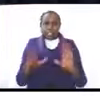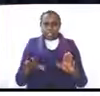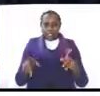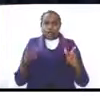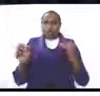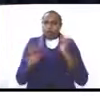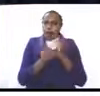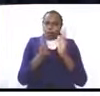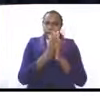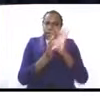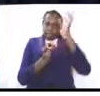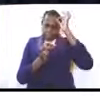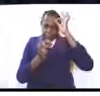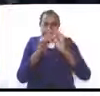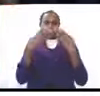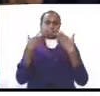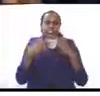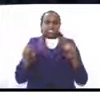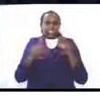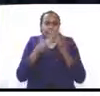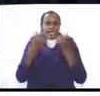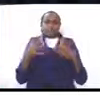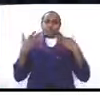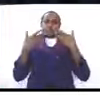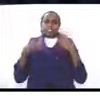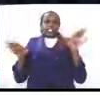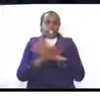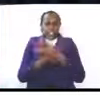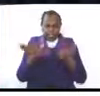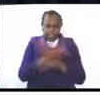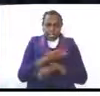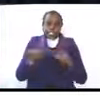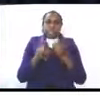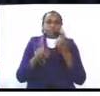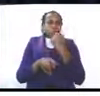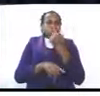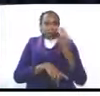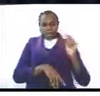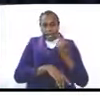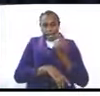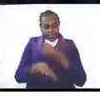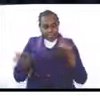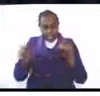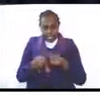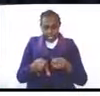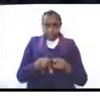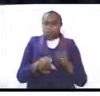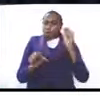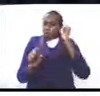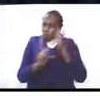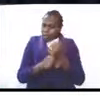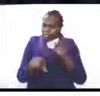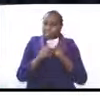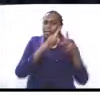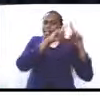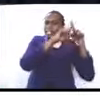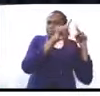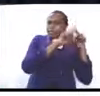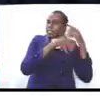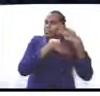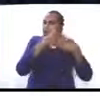imani nimefanya, na kumaliza nimemaliza. Na ndio tunahimizwa hata sisi tuweze kupitia haya yote na